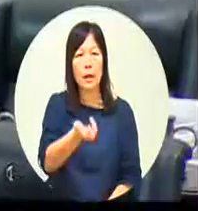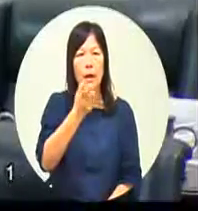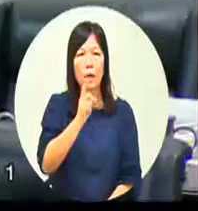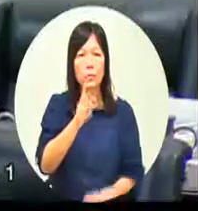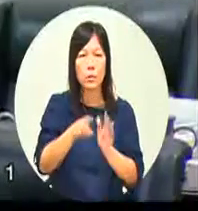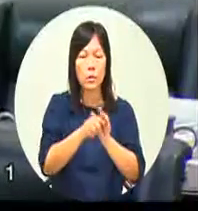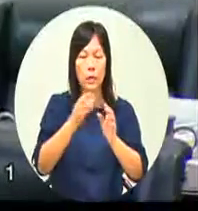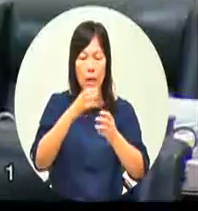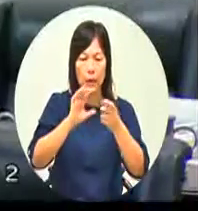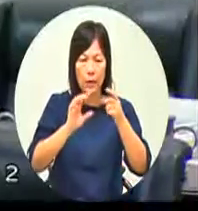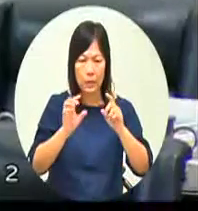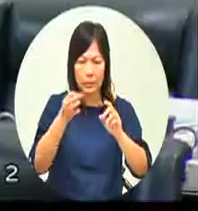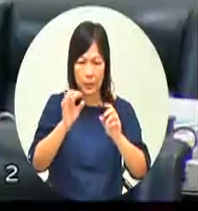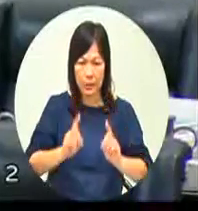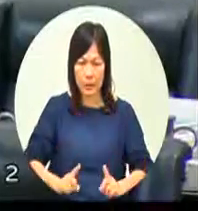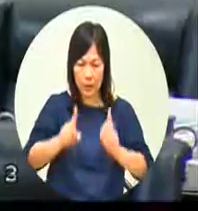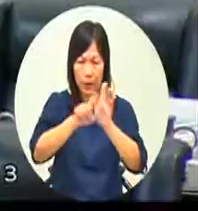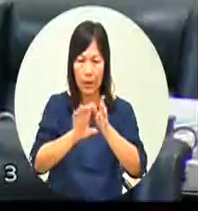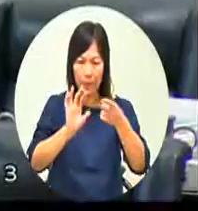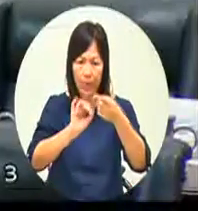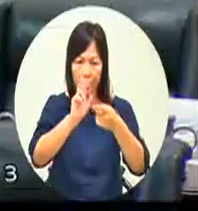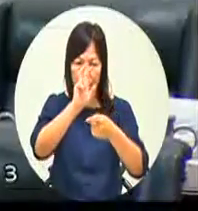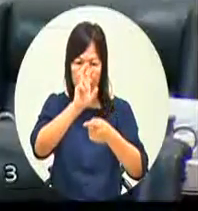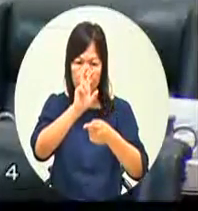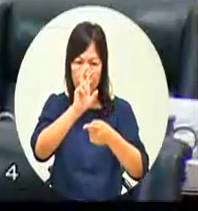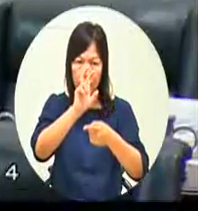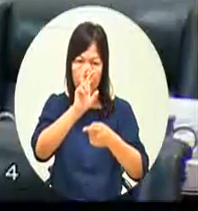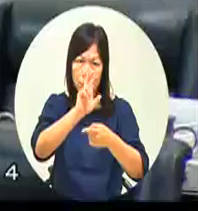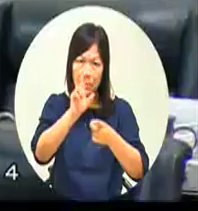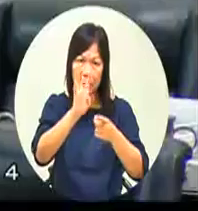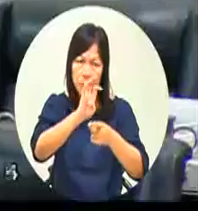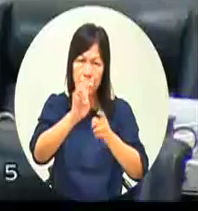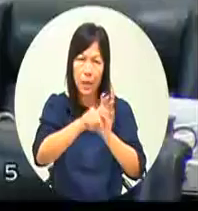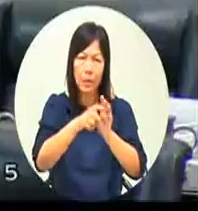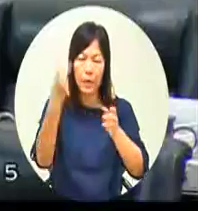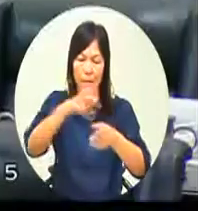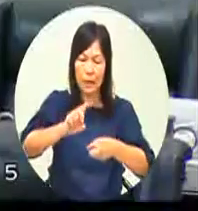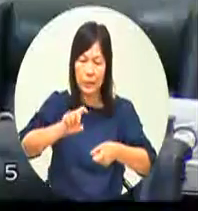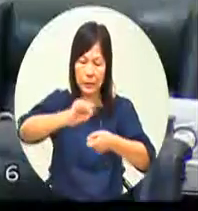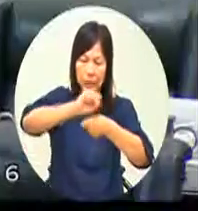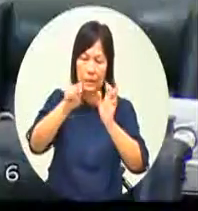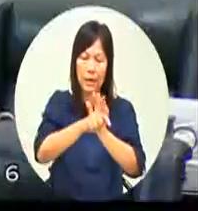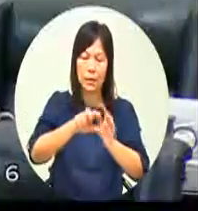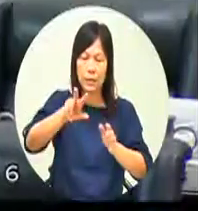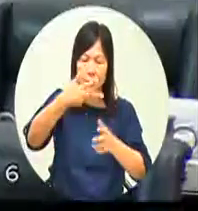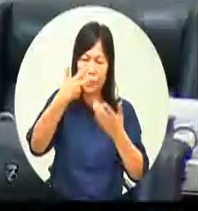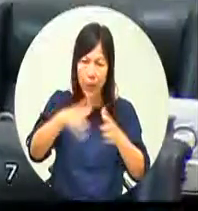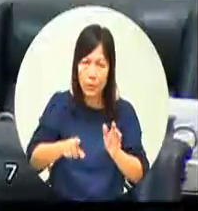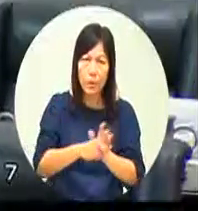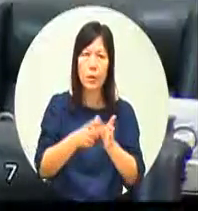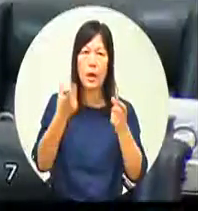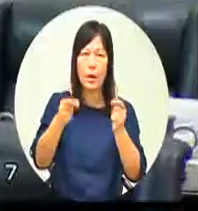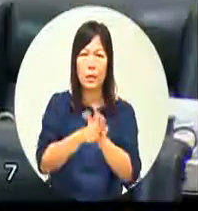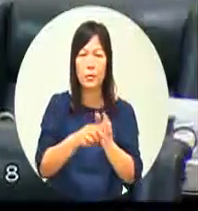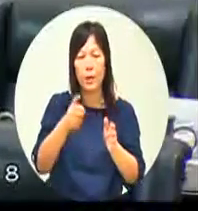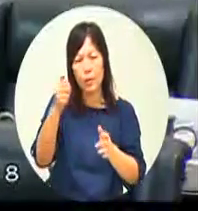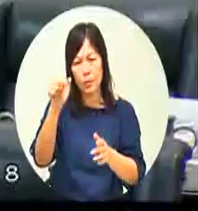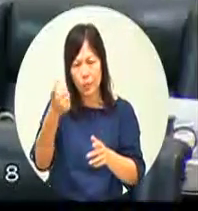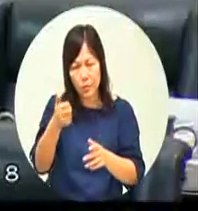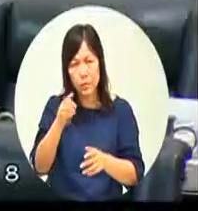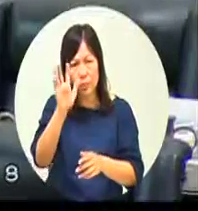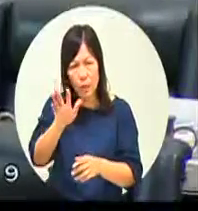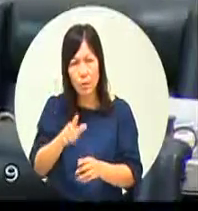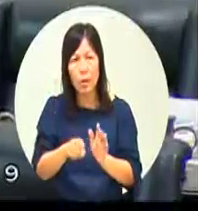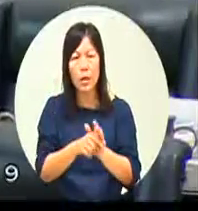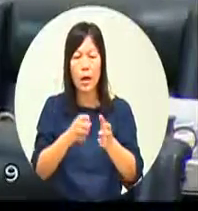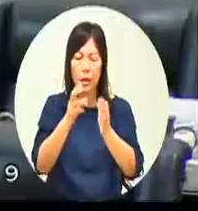调40%，等于加713块啦，嘛是阁同款开会，阁同款50万遐个钱啊，啊无